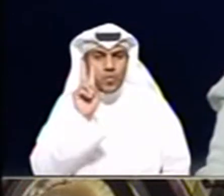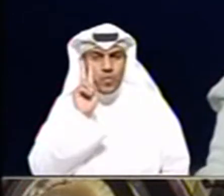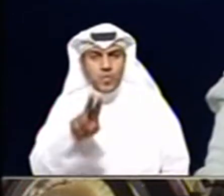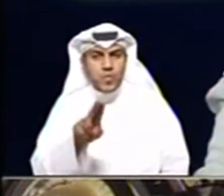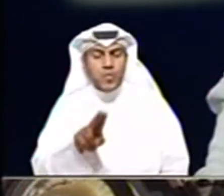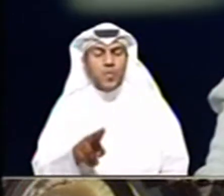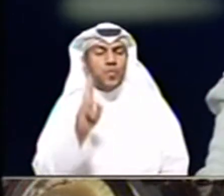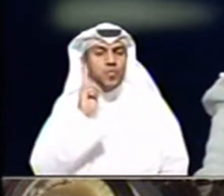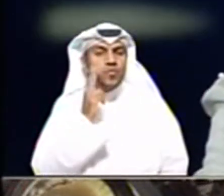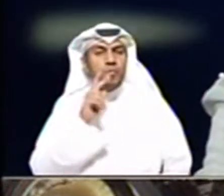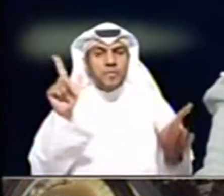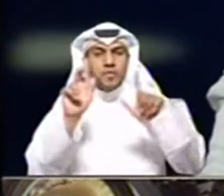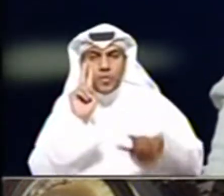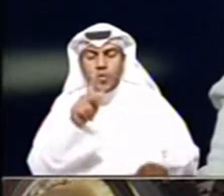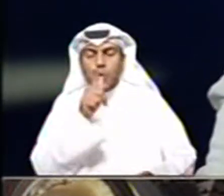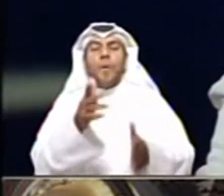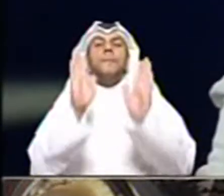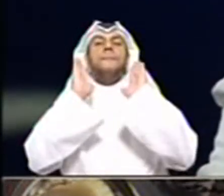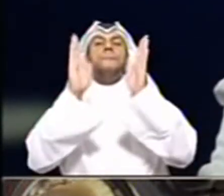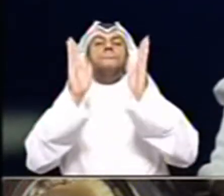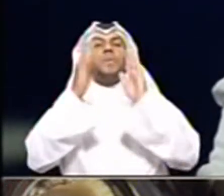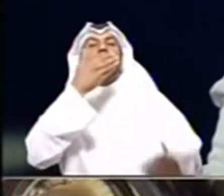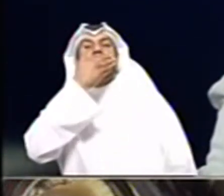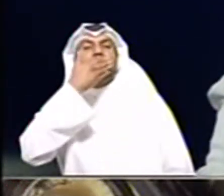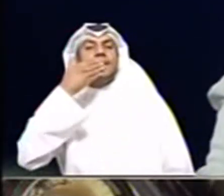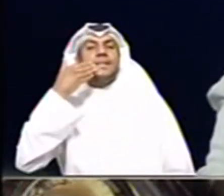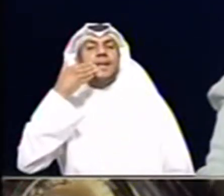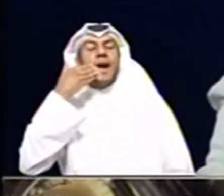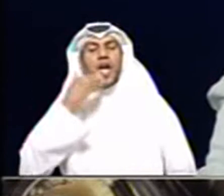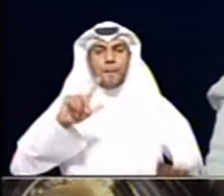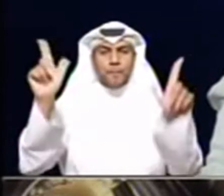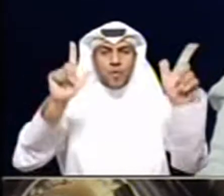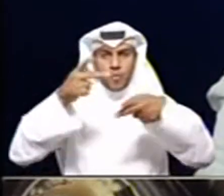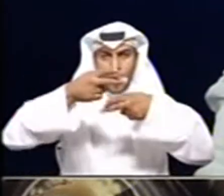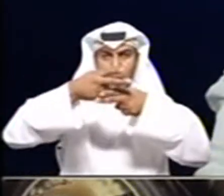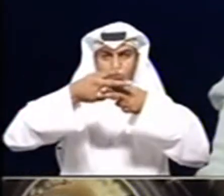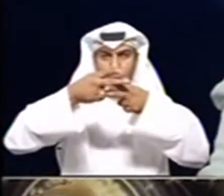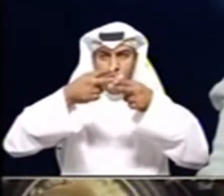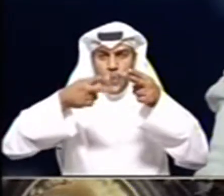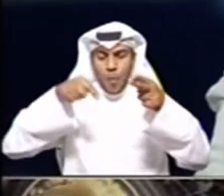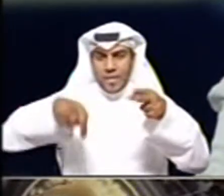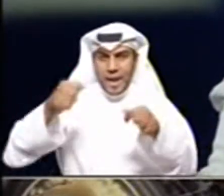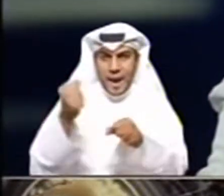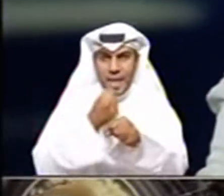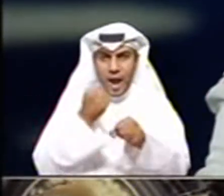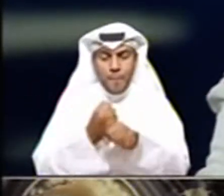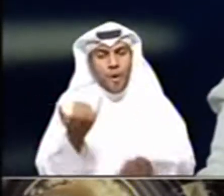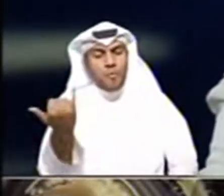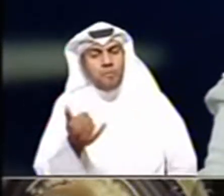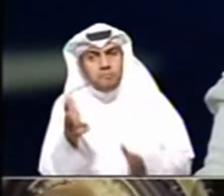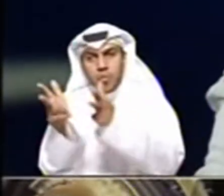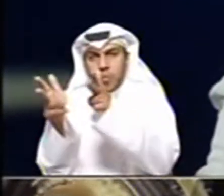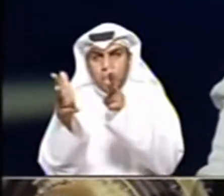رمضان المبارك اللي انتصف الحين، وأشكر تلفزيون دولة الكويت على إتاحتهم هذه الفرصة لتسليط الضوء على هذه الحملة